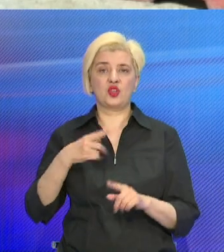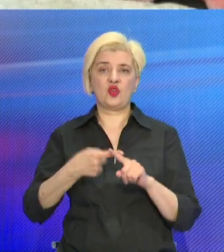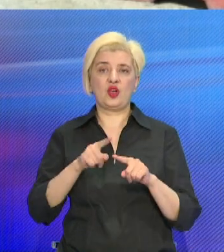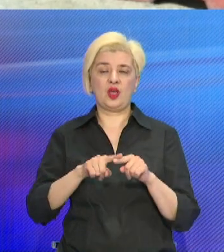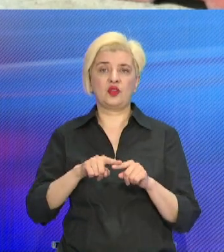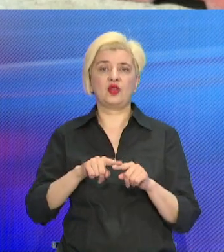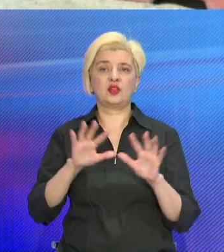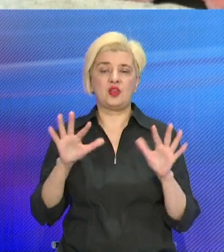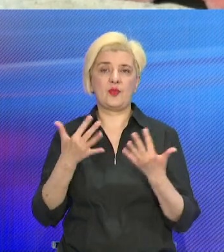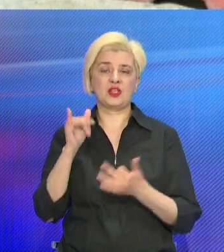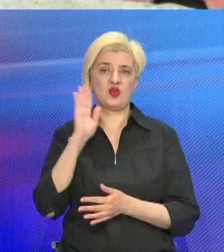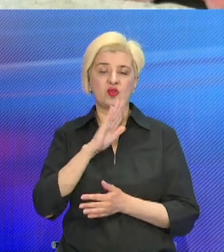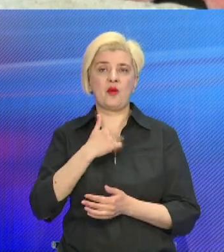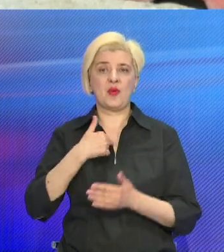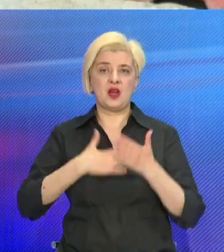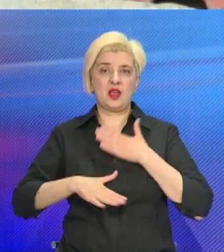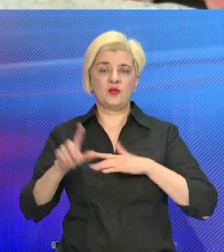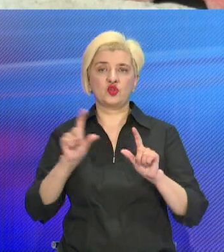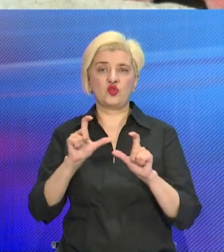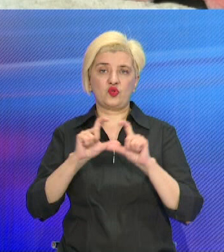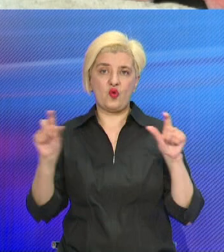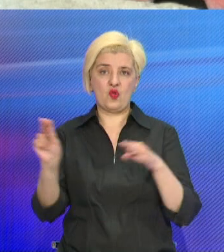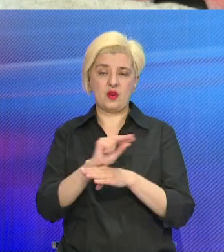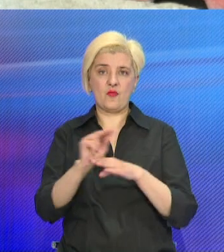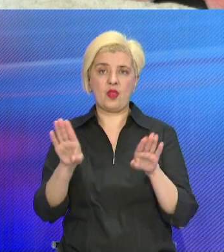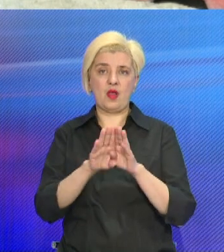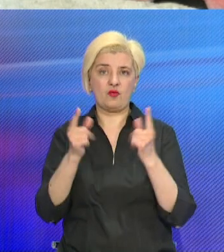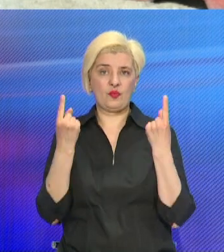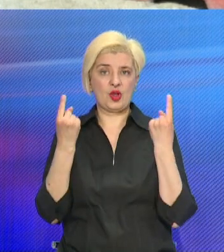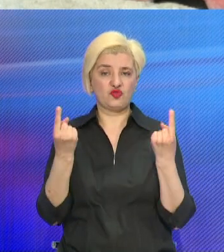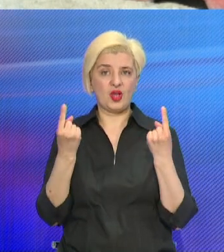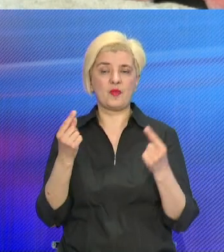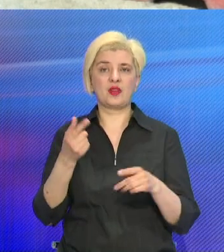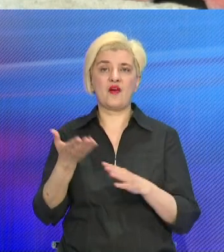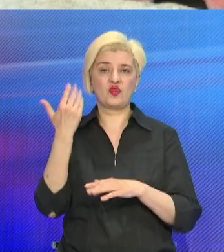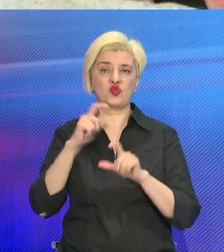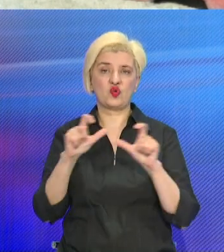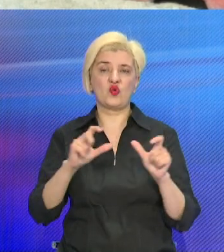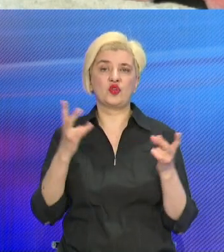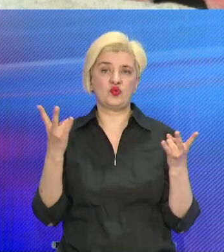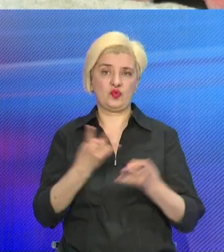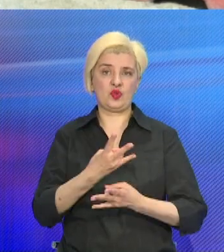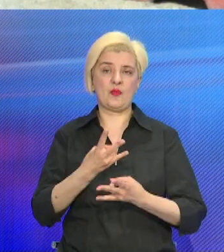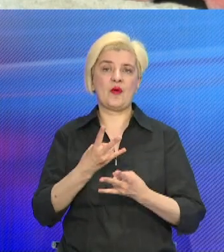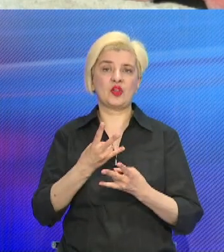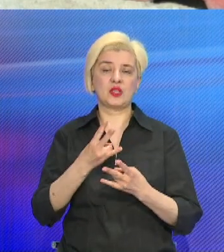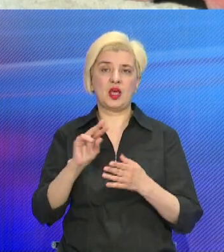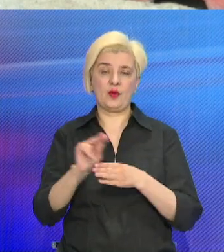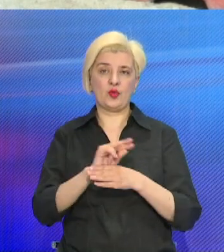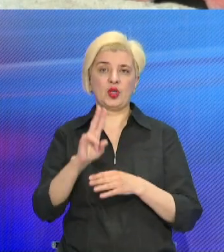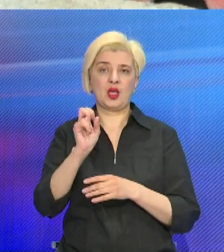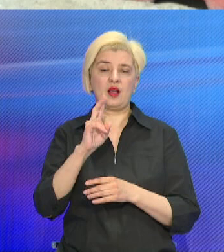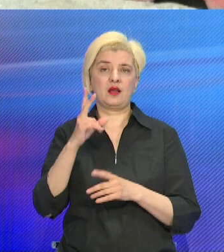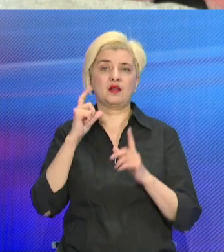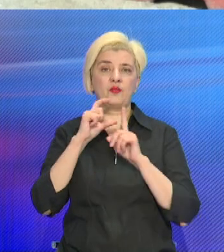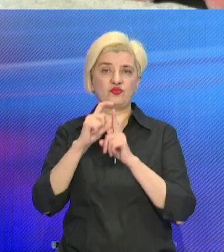нашей школе проходит реконструкция именно вот такого масштаба, потому что давно школе требовался ремонт, и, как нам заверили, будет